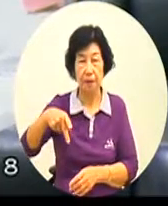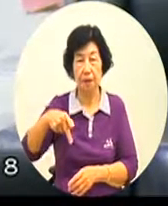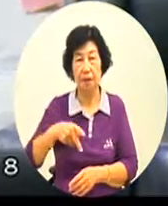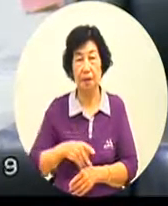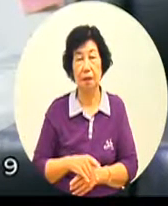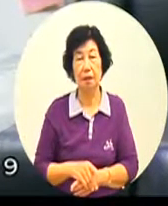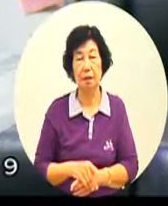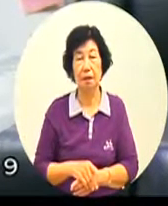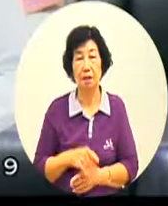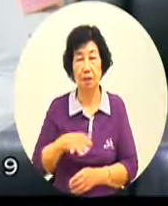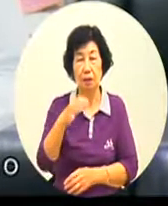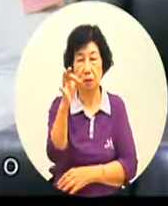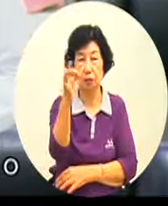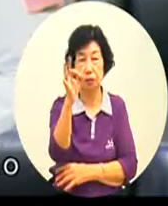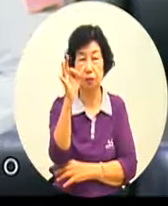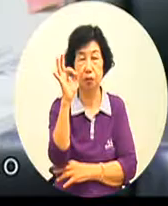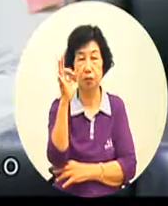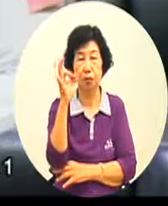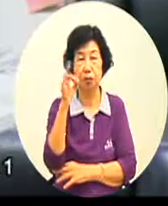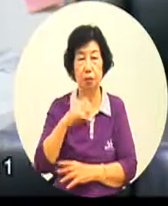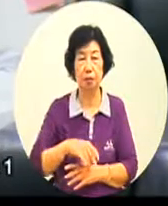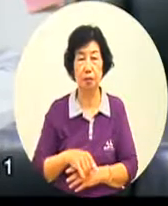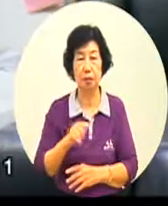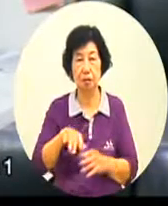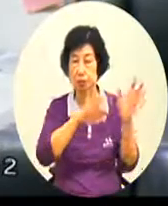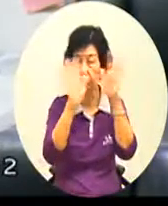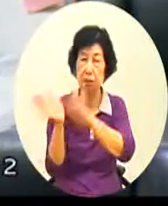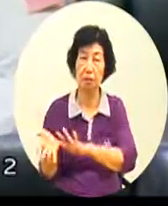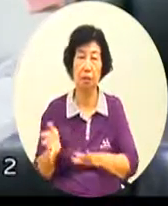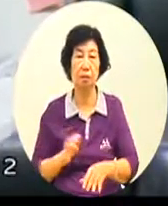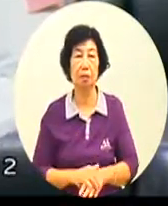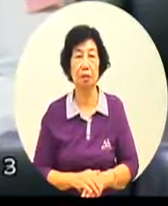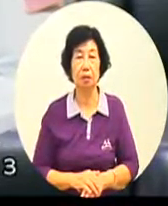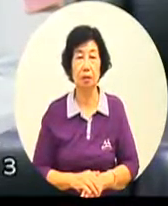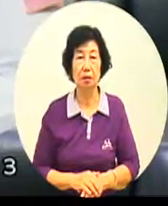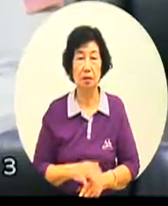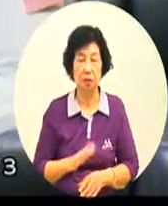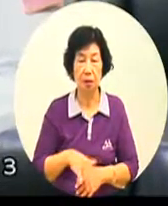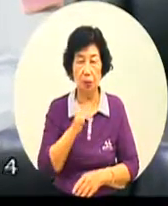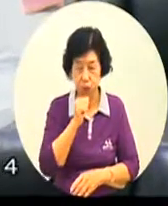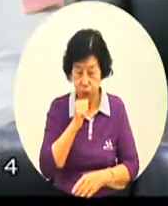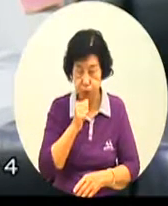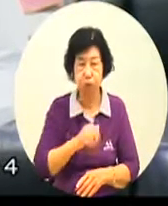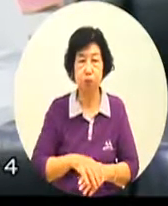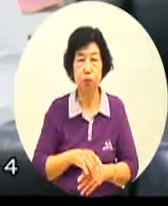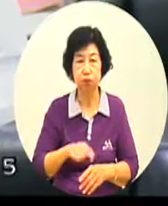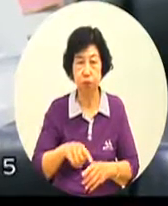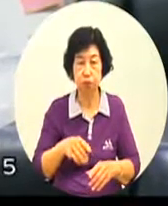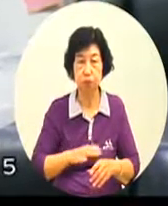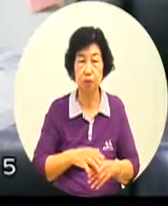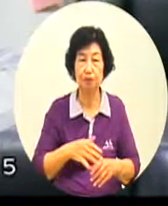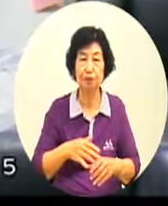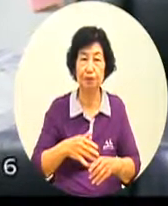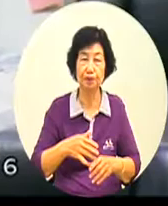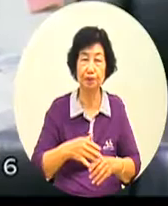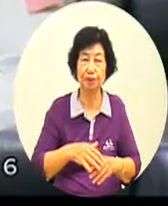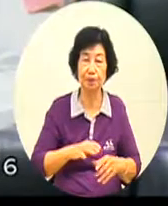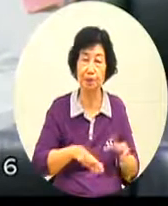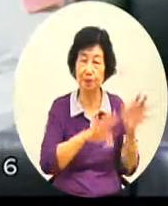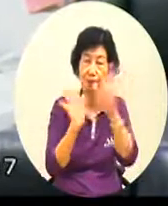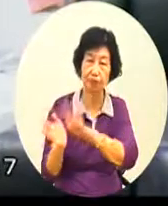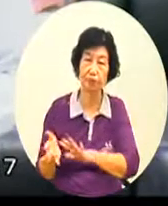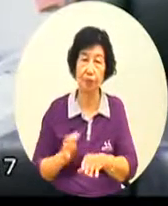我们财政如此啊这个穷困的一个时候哈，有关我们社会福利的